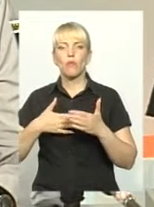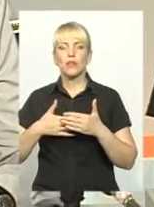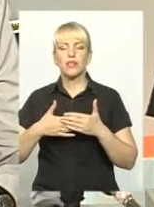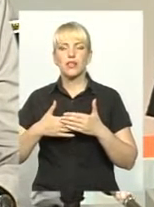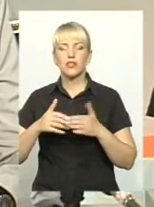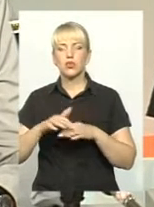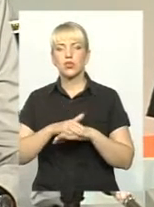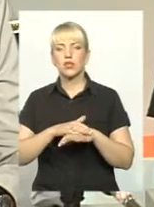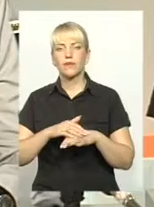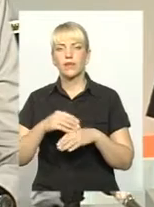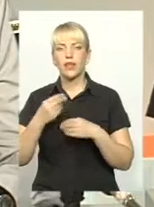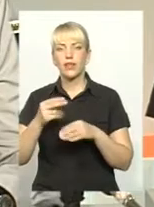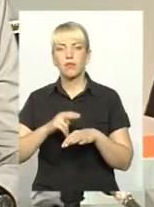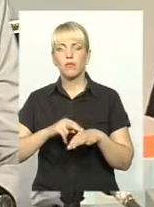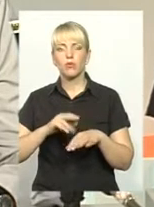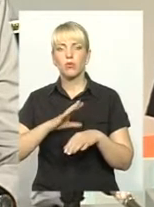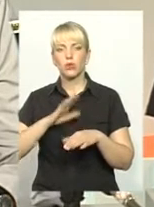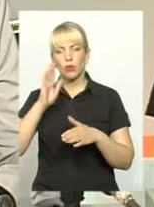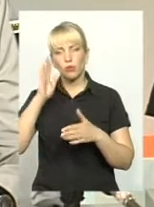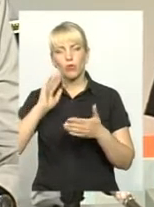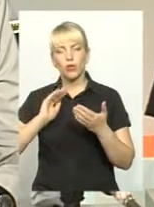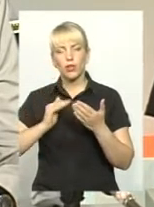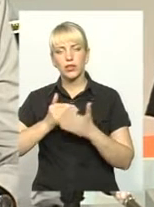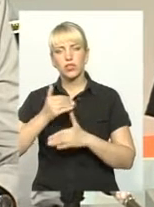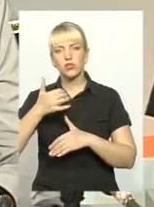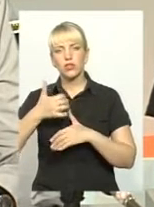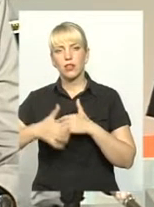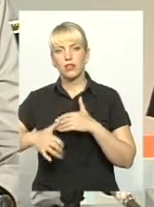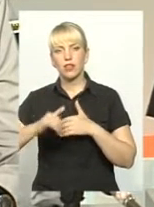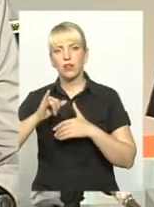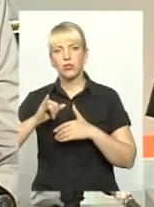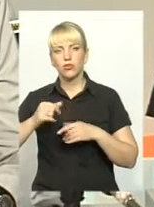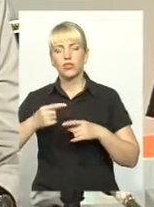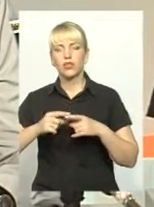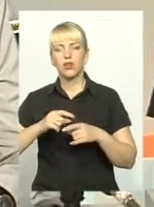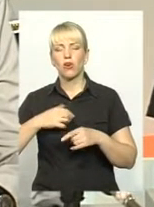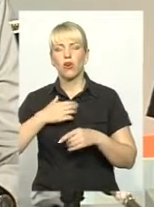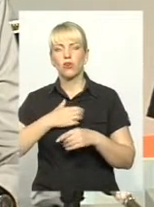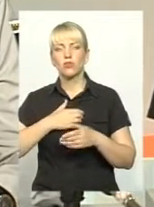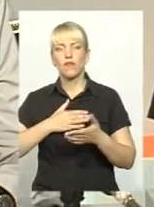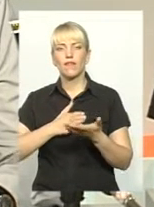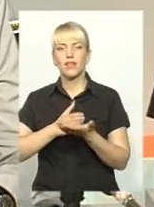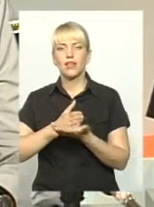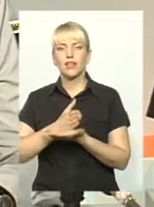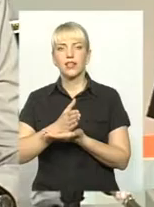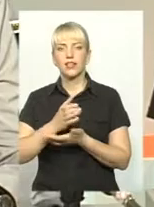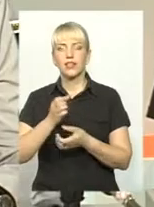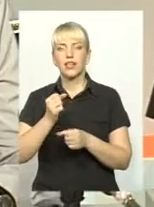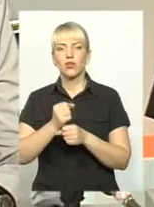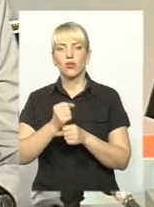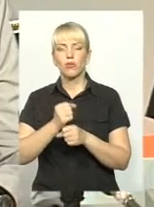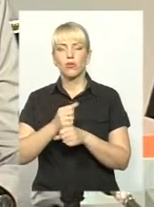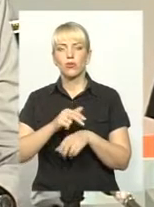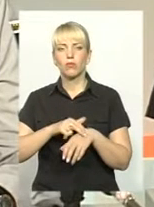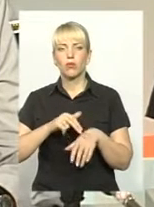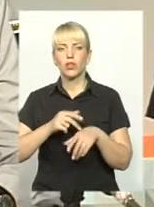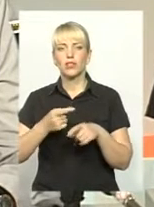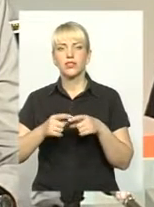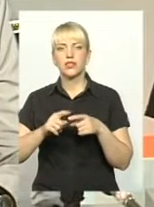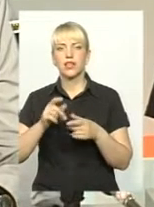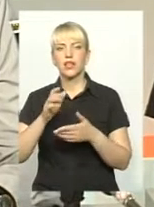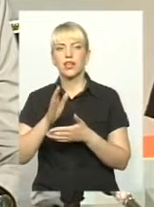поліції бути політично нейтральною, підзвітною. І таким чином основний критерій роботи поліції Хмельниччини і України – це, безумовно,